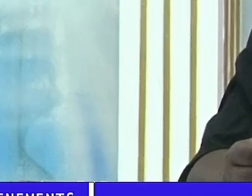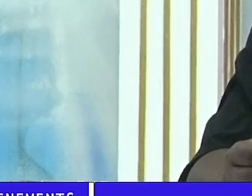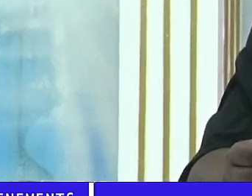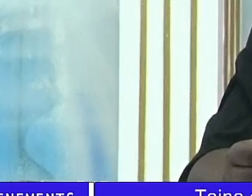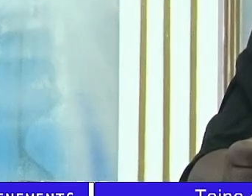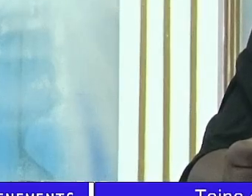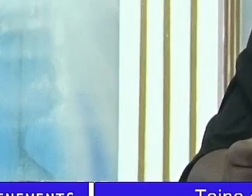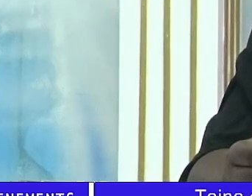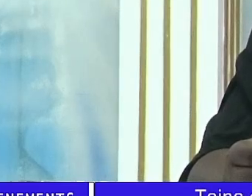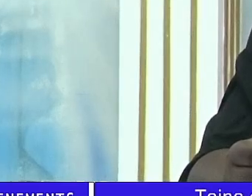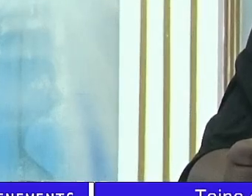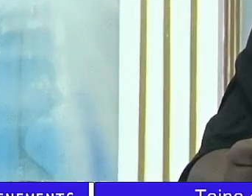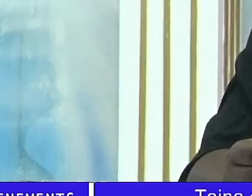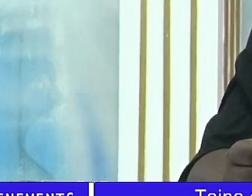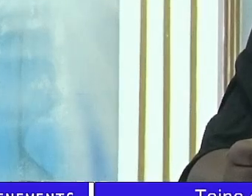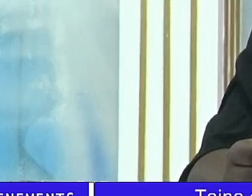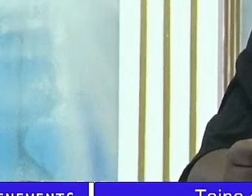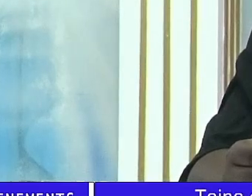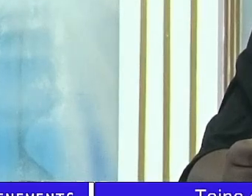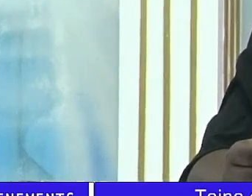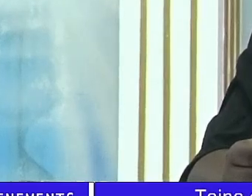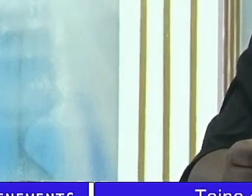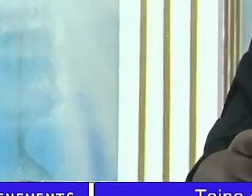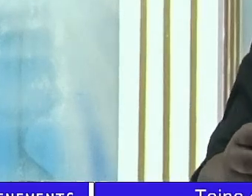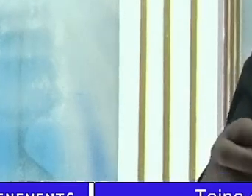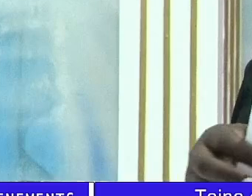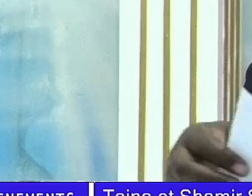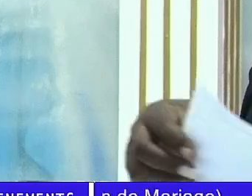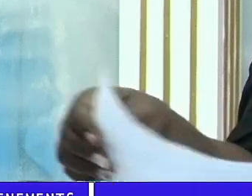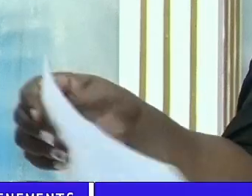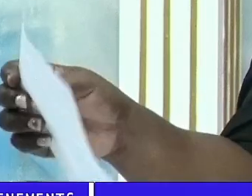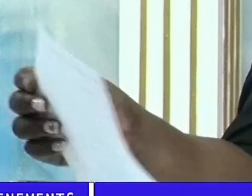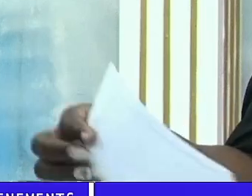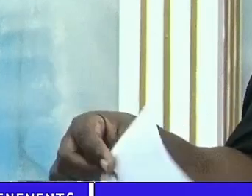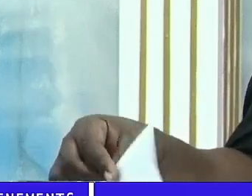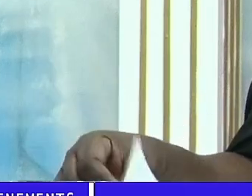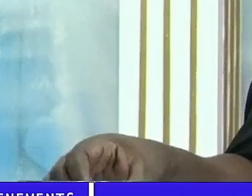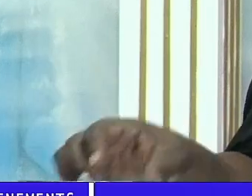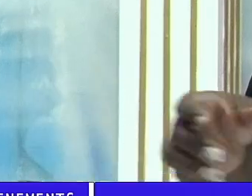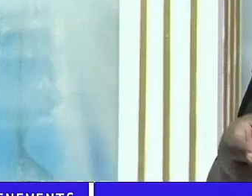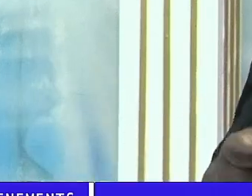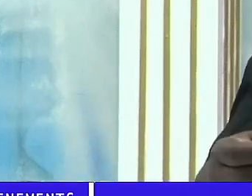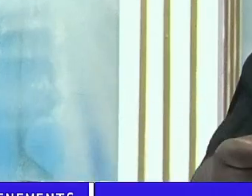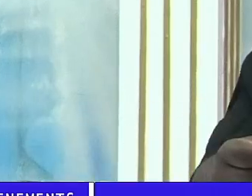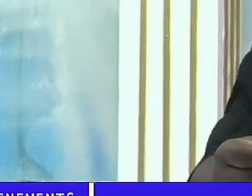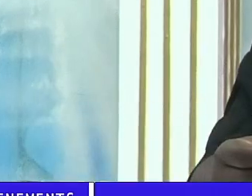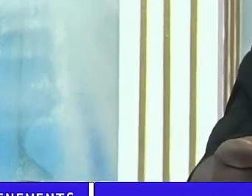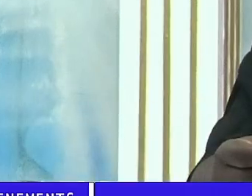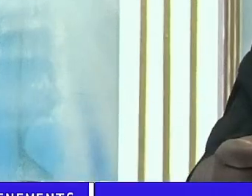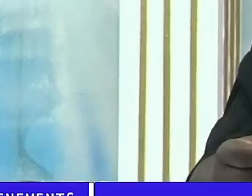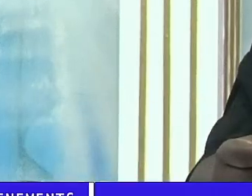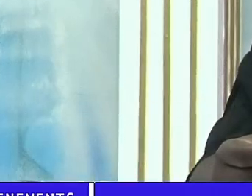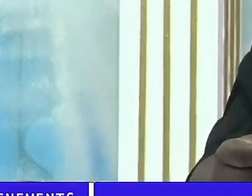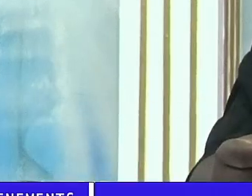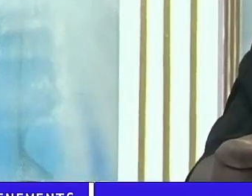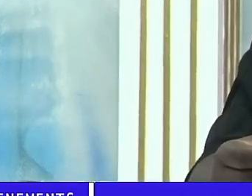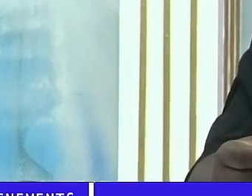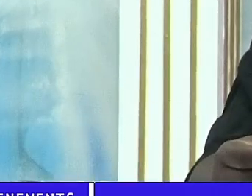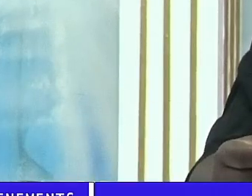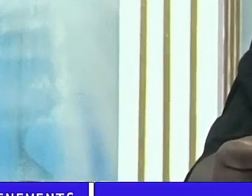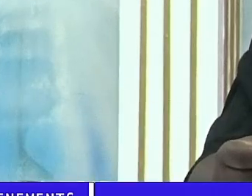Delsroin, les âmes du purgatoire commandées par Wagner Louis-Jean, messe de requiem pour Sichel